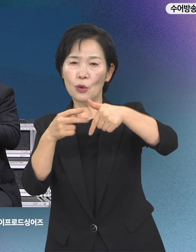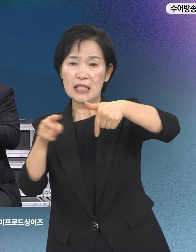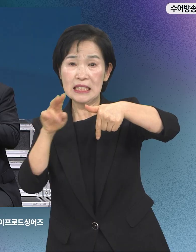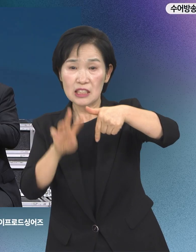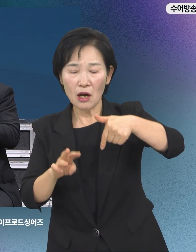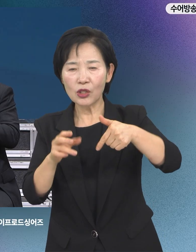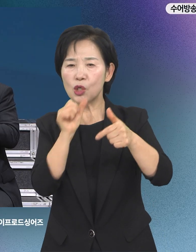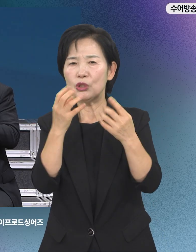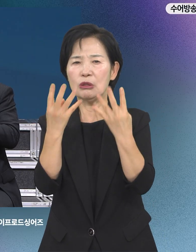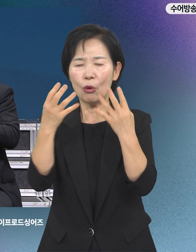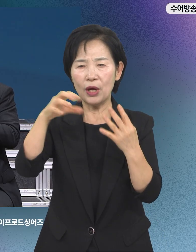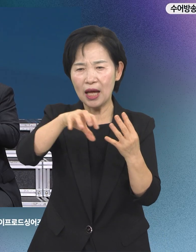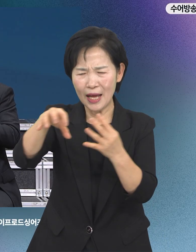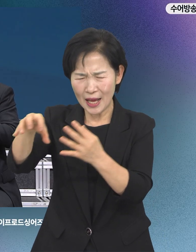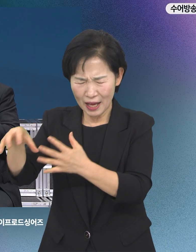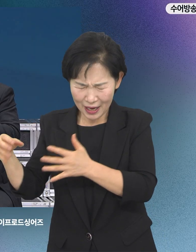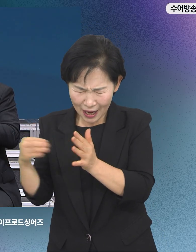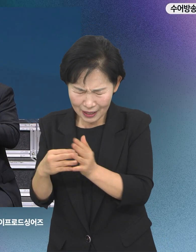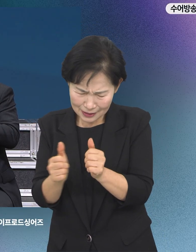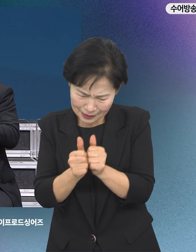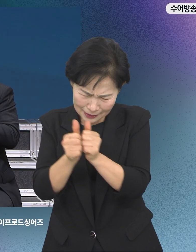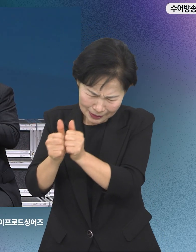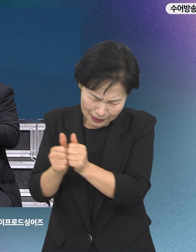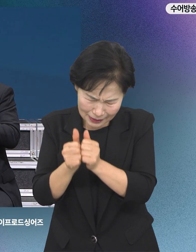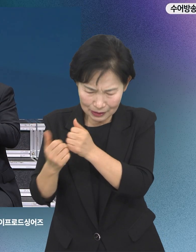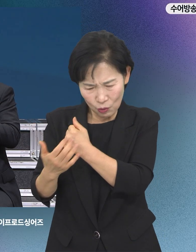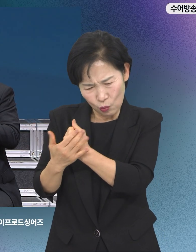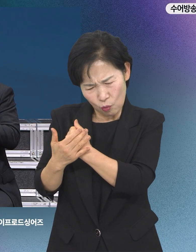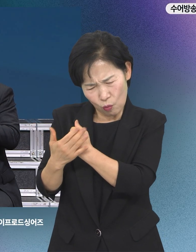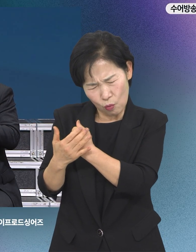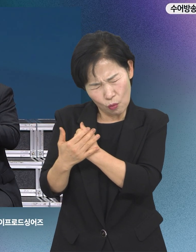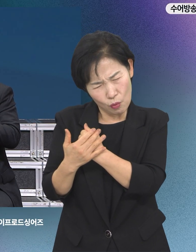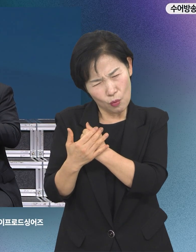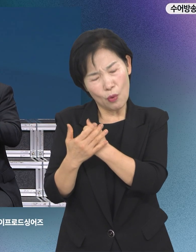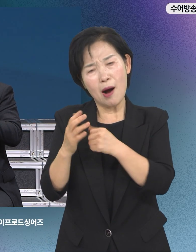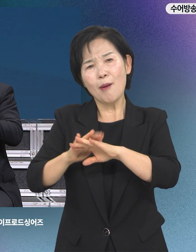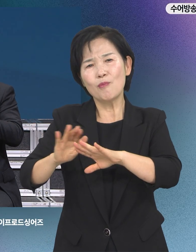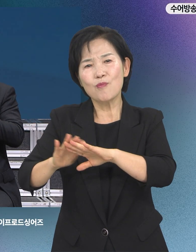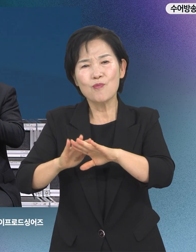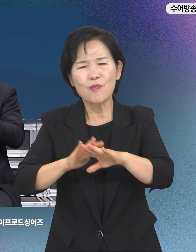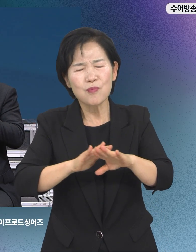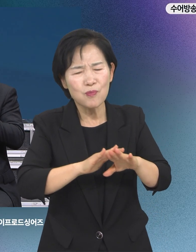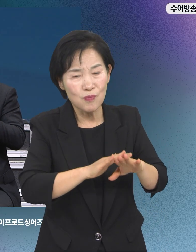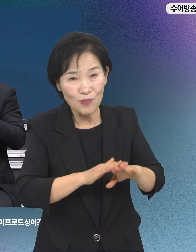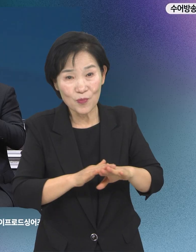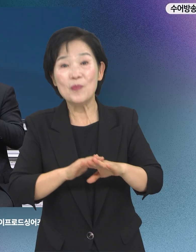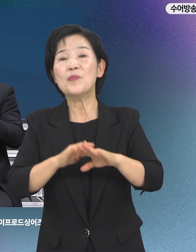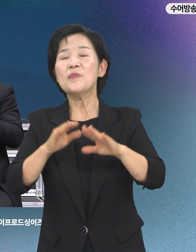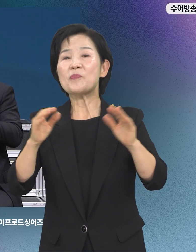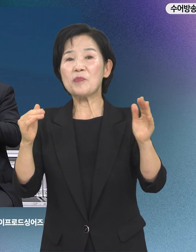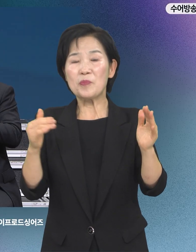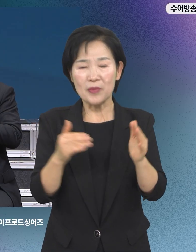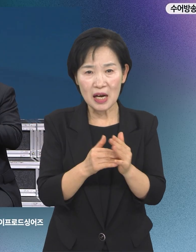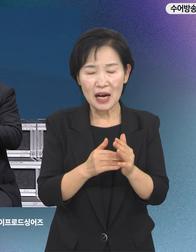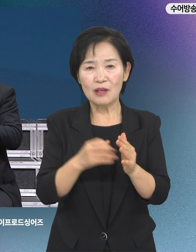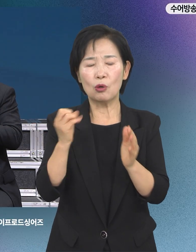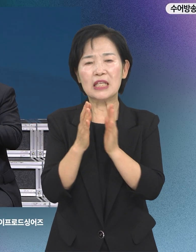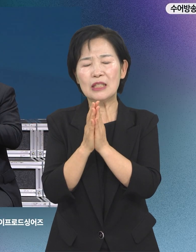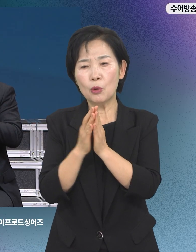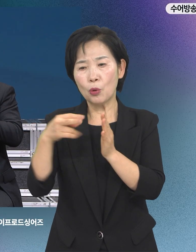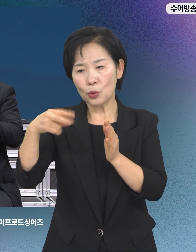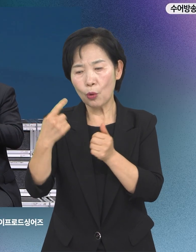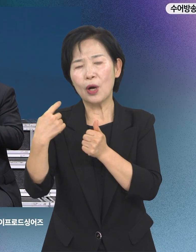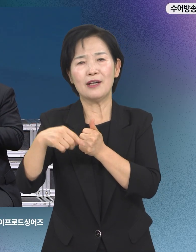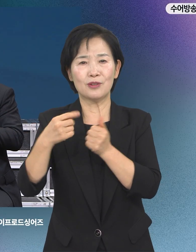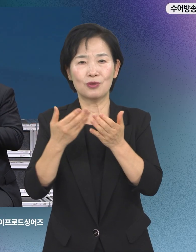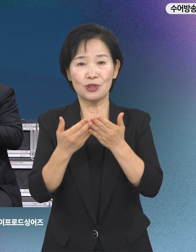하는 모든 장소를 무조건 동행해 주셨습니다. 그리고 이렇게 기도하라고 가르쳐 주셨습니다. 출발할